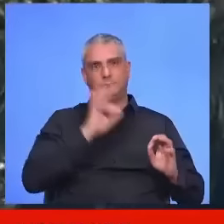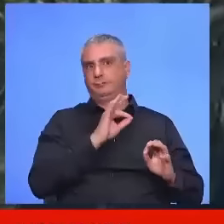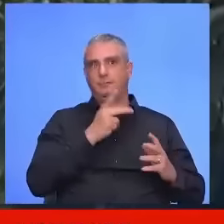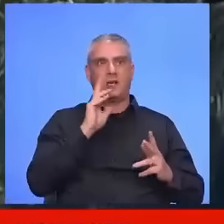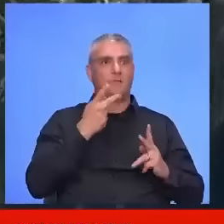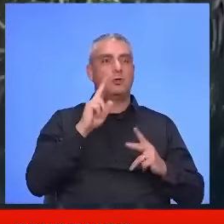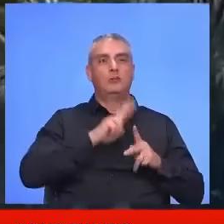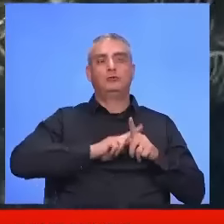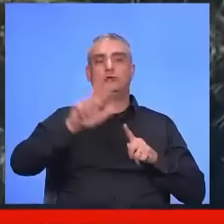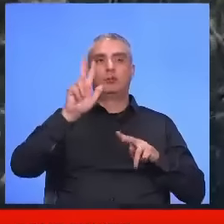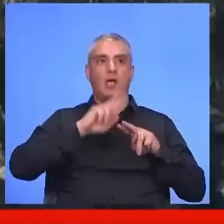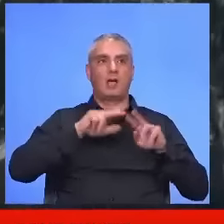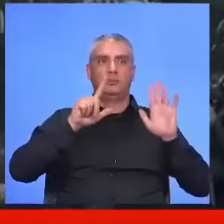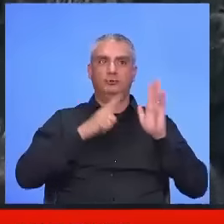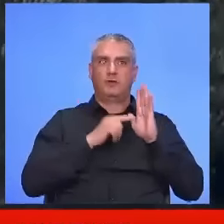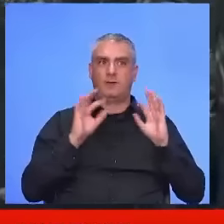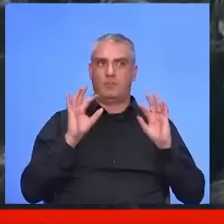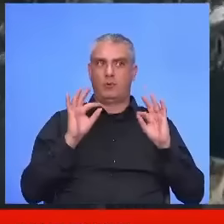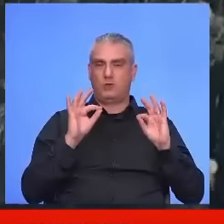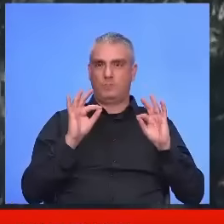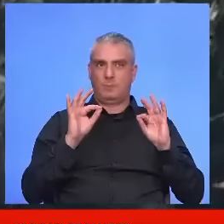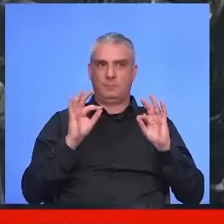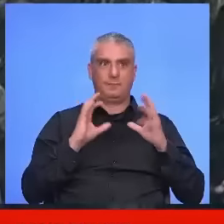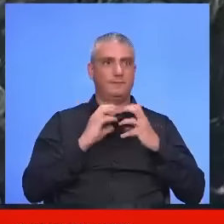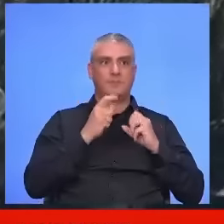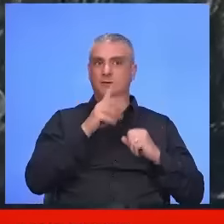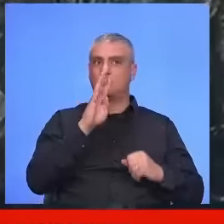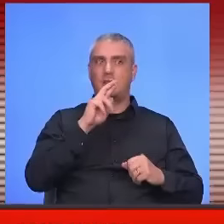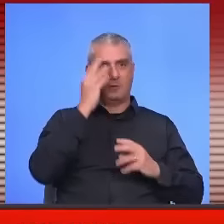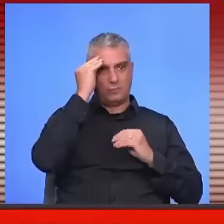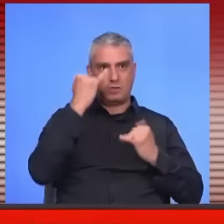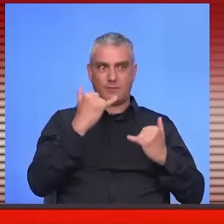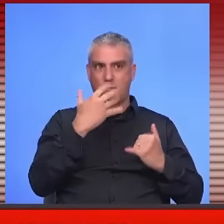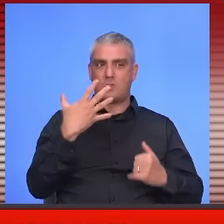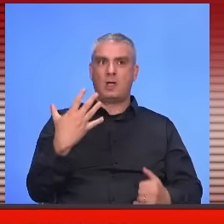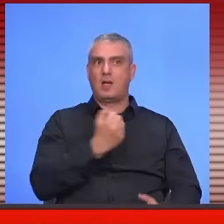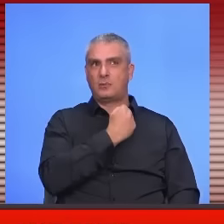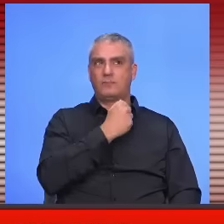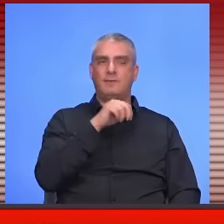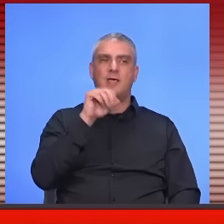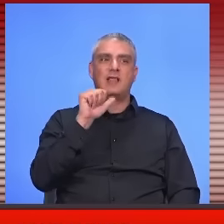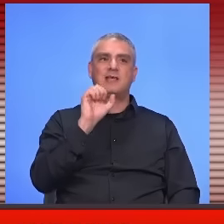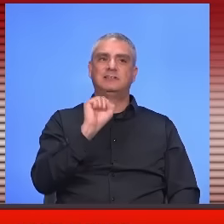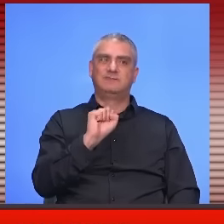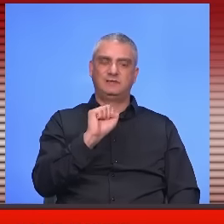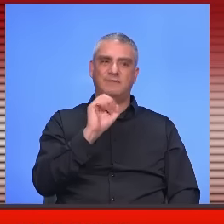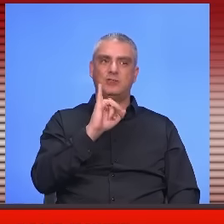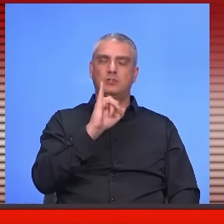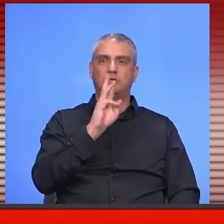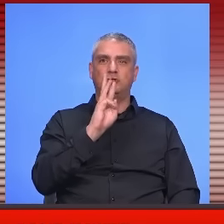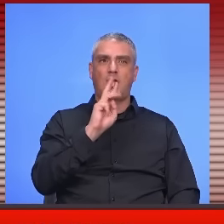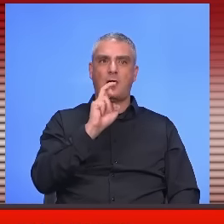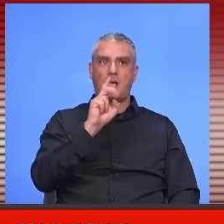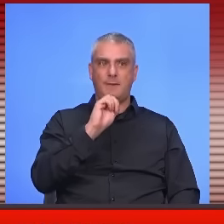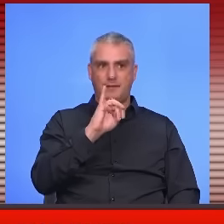יותר מ3 חודשים אחרי 7 באוקטובר. בקיבוץ בארי מודיעים הערב שהחטופים איתי סבירסקי ויוסי